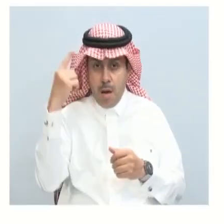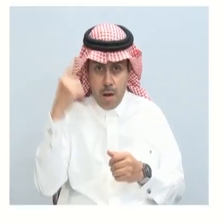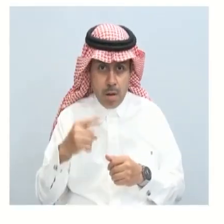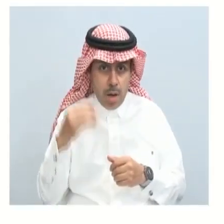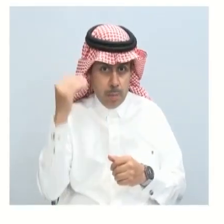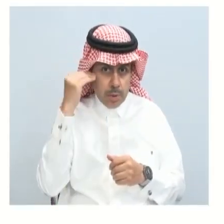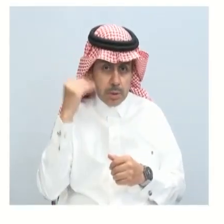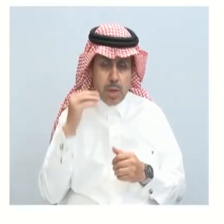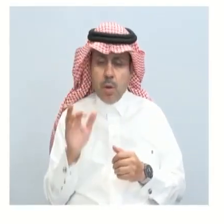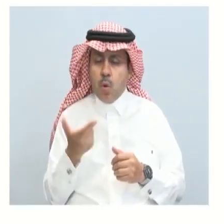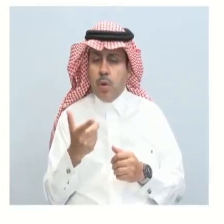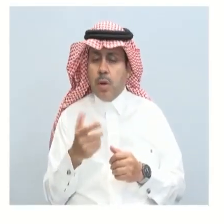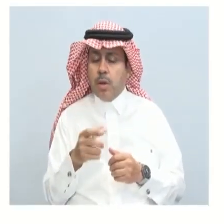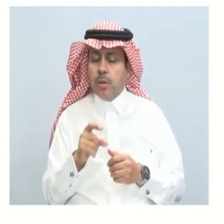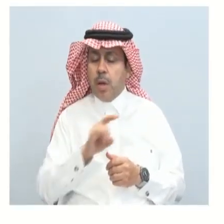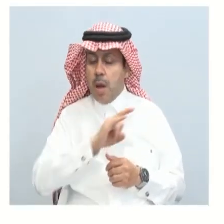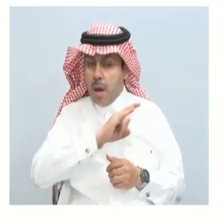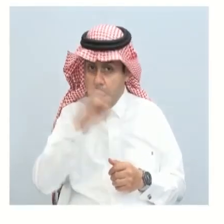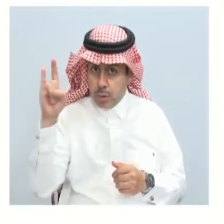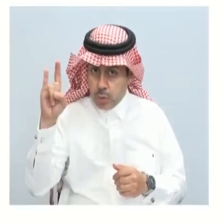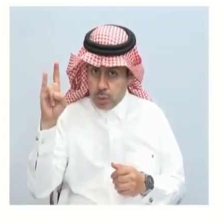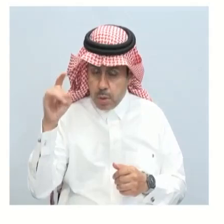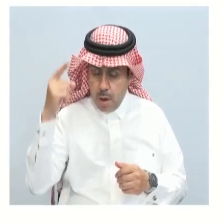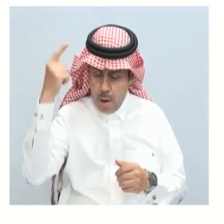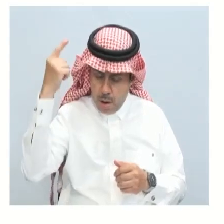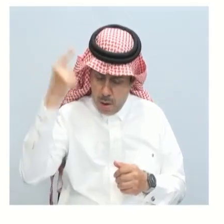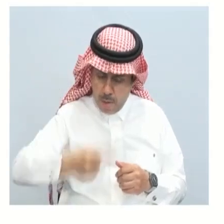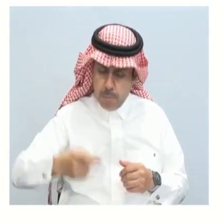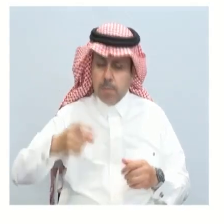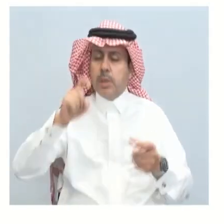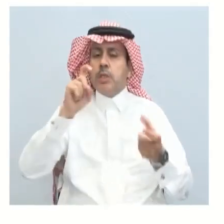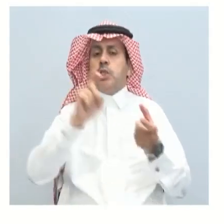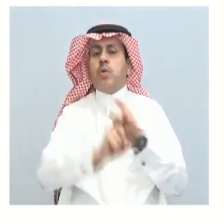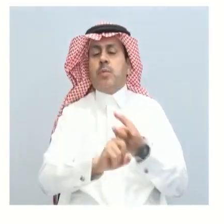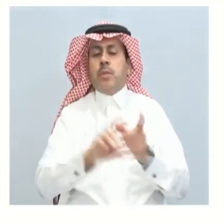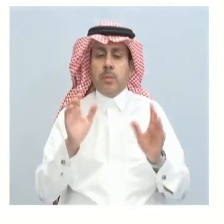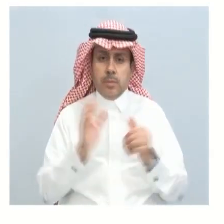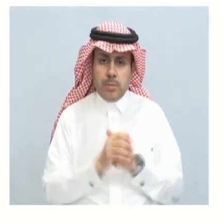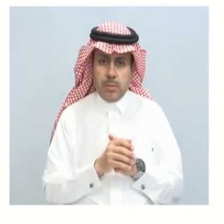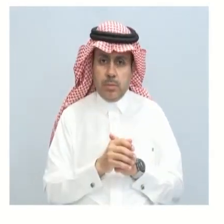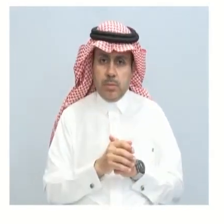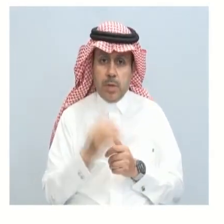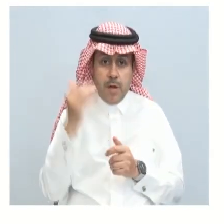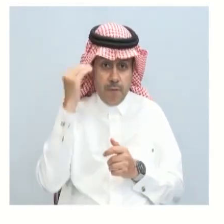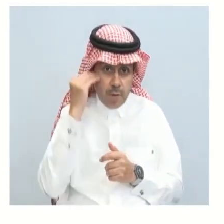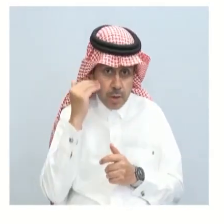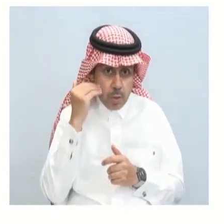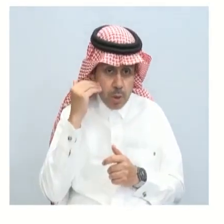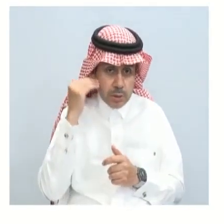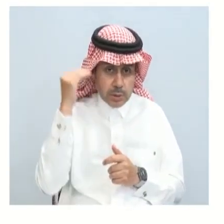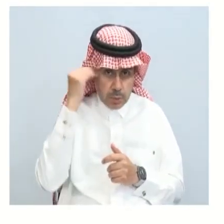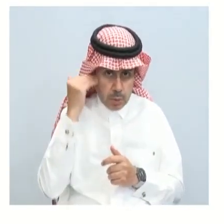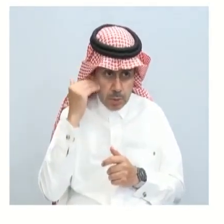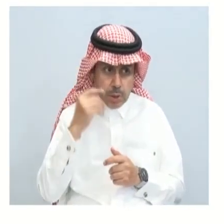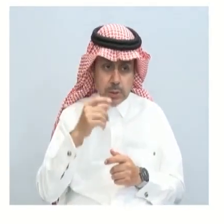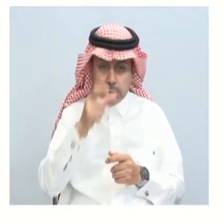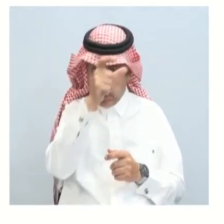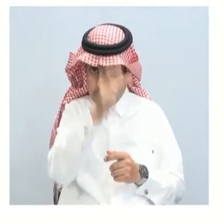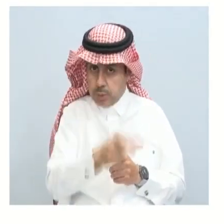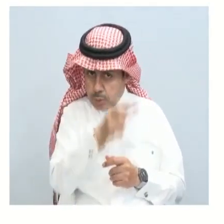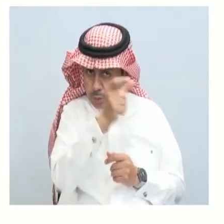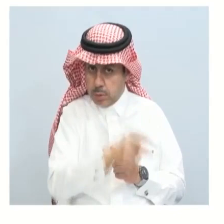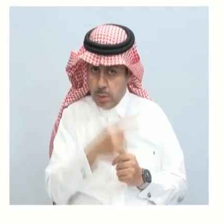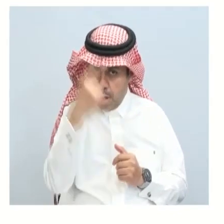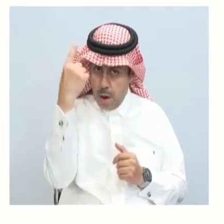اللاتي لا يجوز ولا يحل للرجل ان يتزوج بهن قد ذكر الله سبحانه وتعالى في